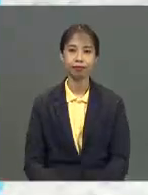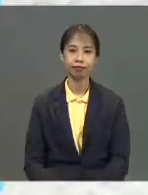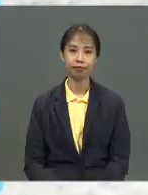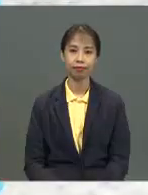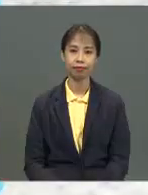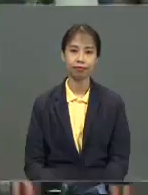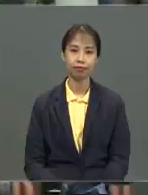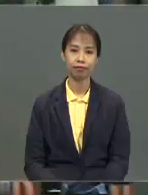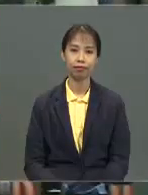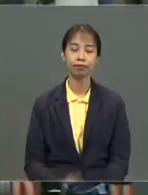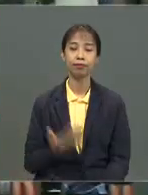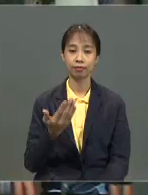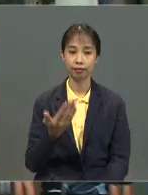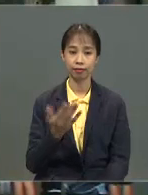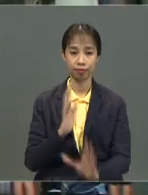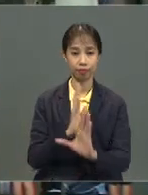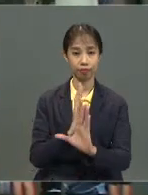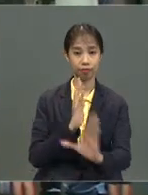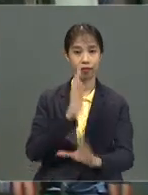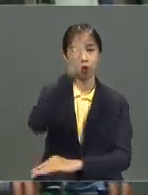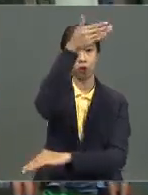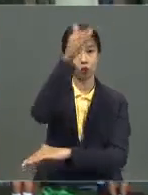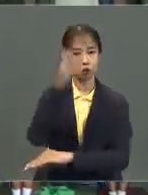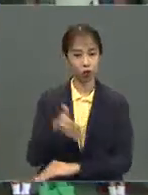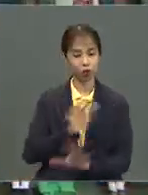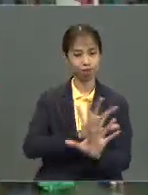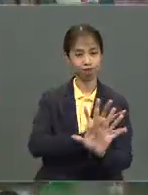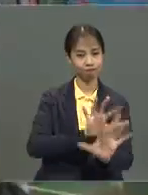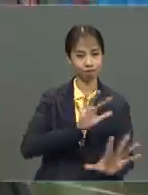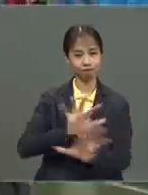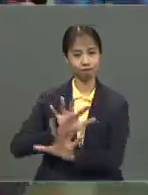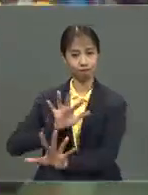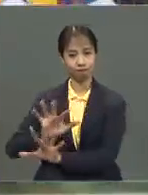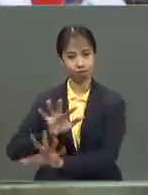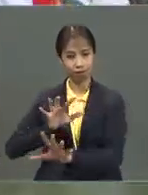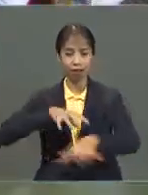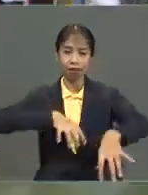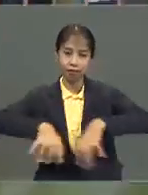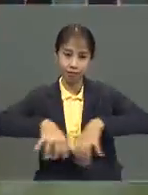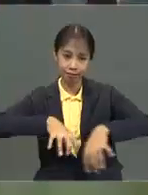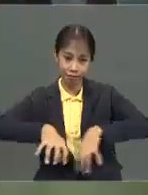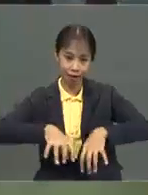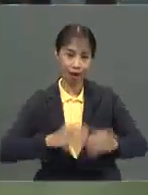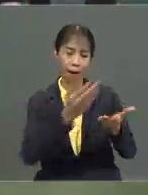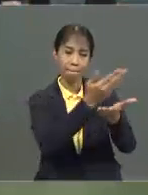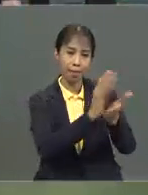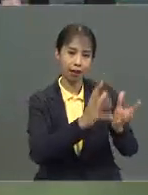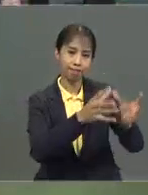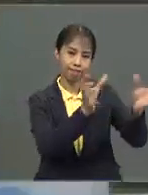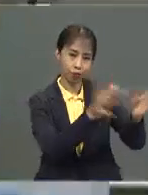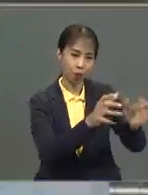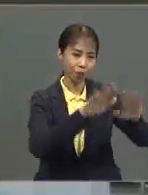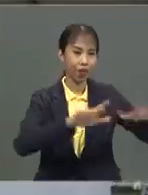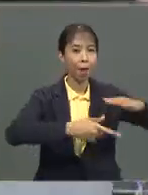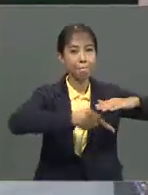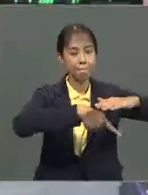เดียวกันนะคะการเข้าแถวเคารพธงชาติก็ได้มีการจัดแบ่งโซนพื้นที่เฉพาะในแต่ละระดับชั้นค่ะอย่างชั้นประถมศึ